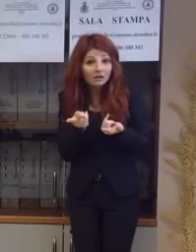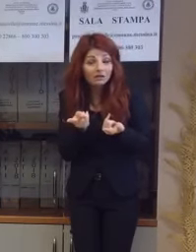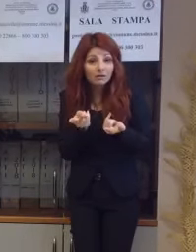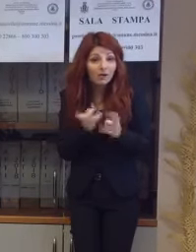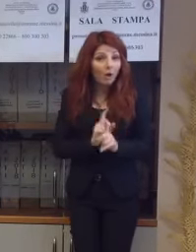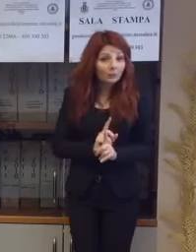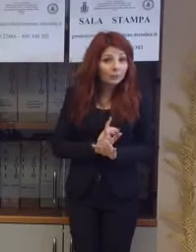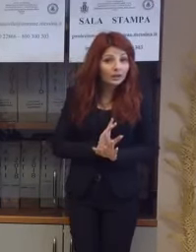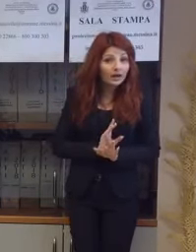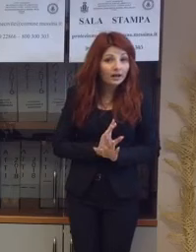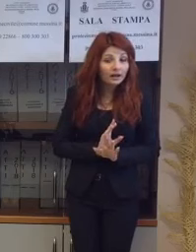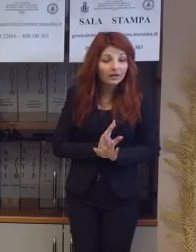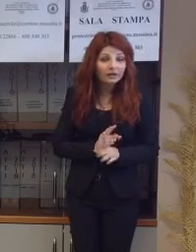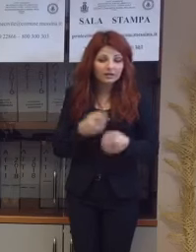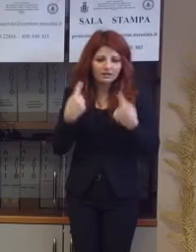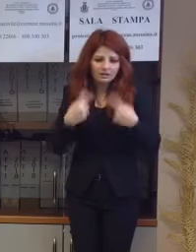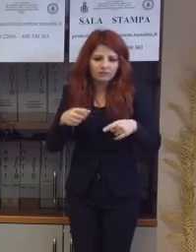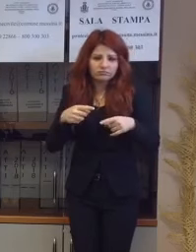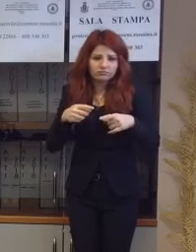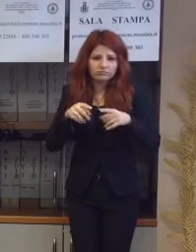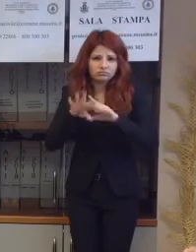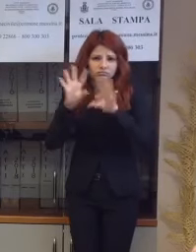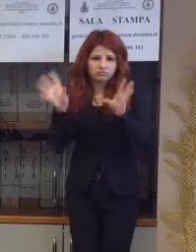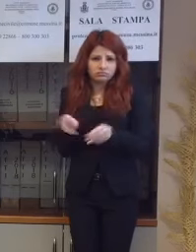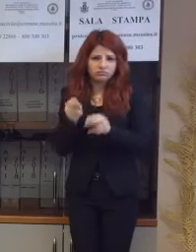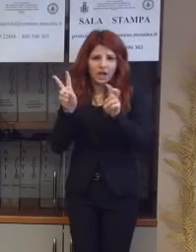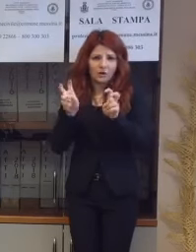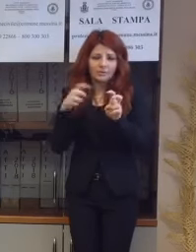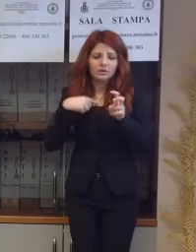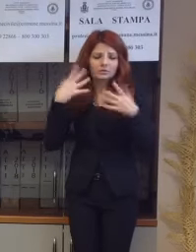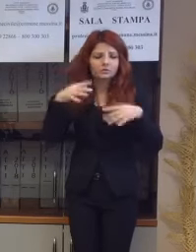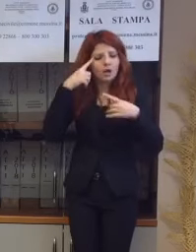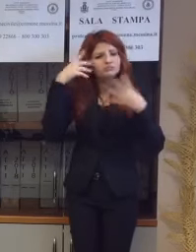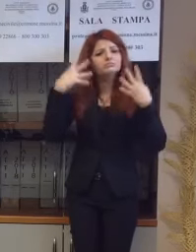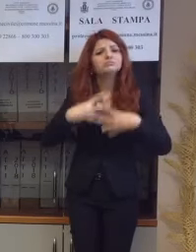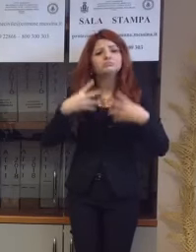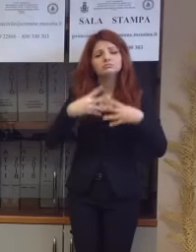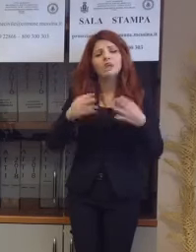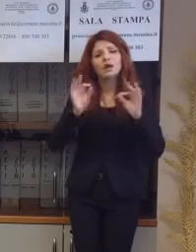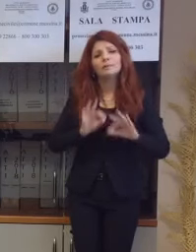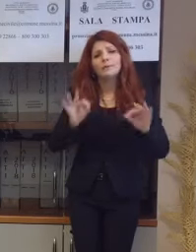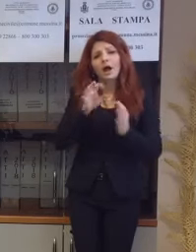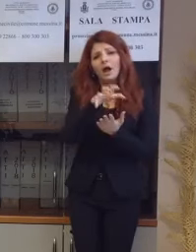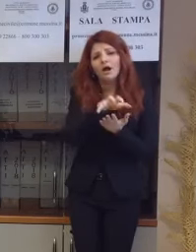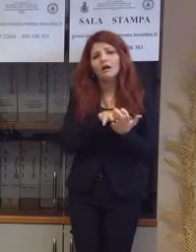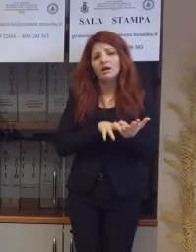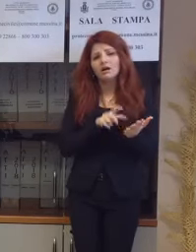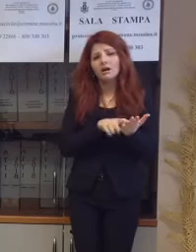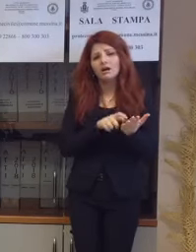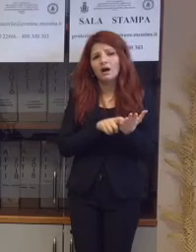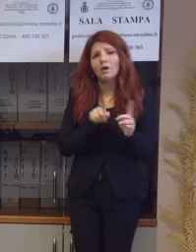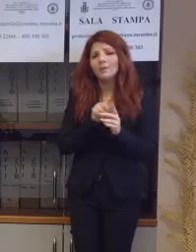nostra riflessione su questo tema, le nostre richieste, sempre basate sul